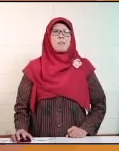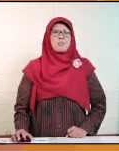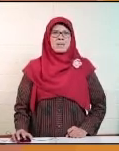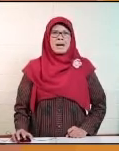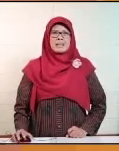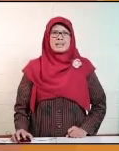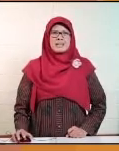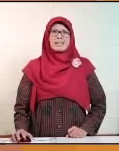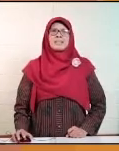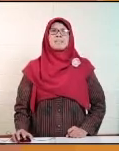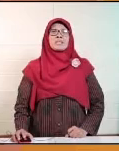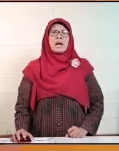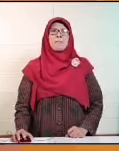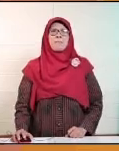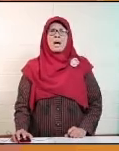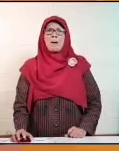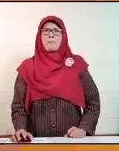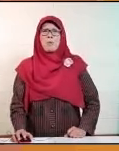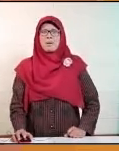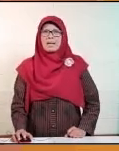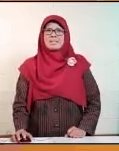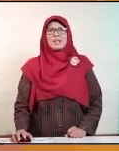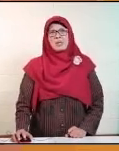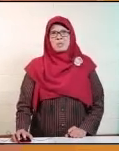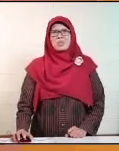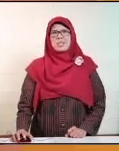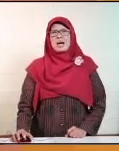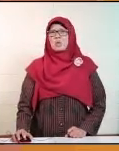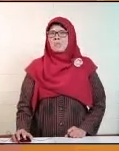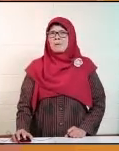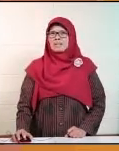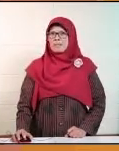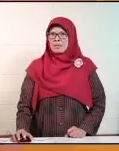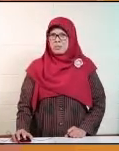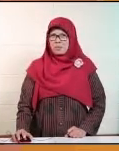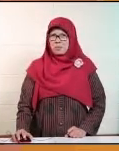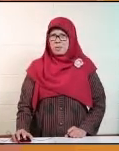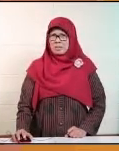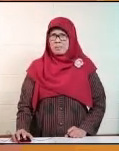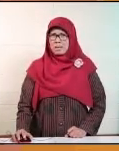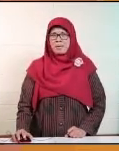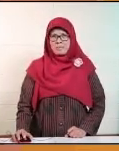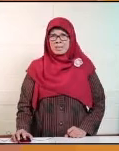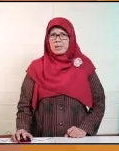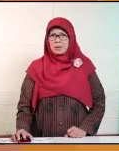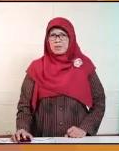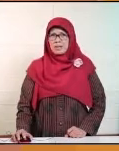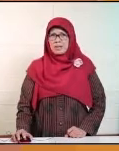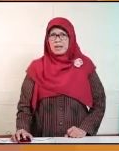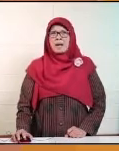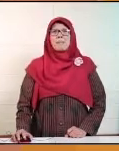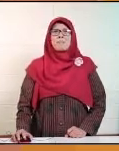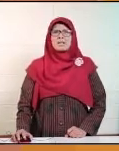masa pubertas Eh masa pra pubertas usia 12-20 sampai 14